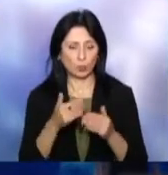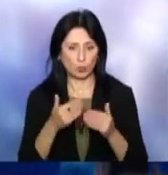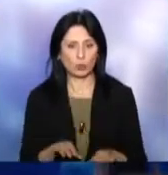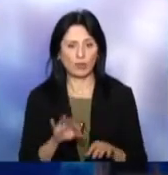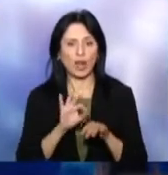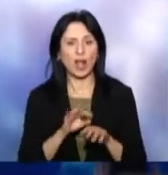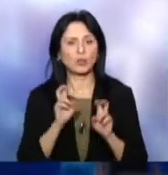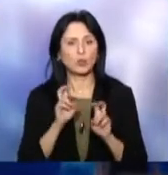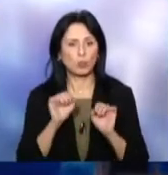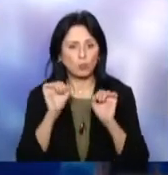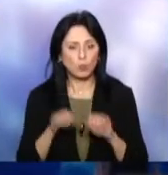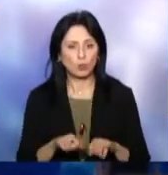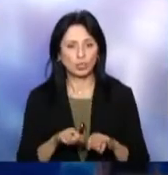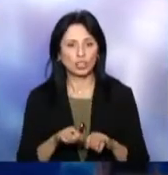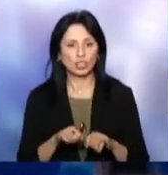მედიცინა, რომ